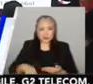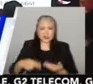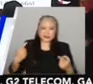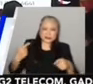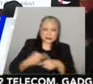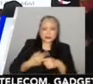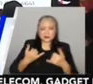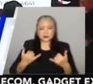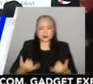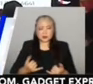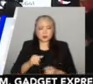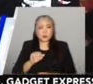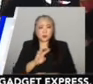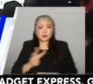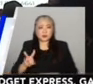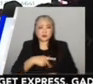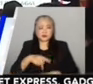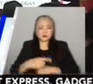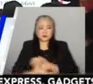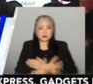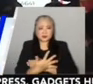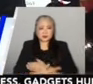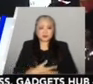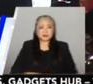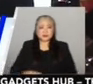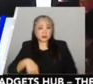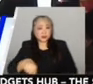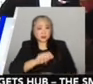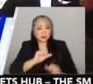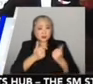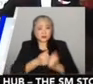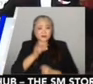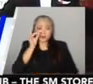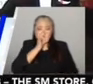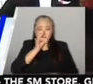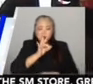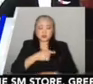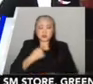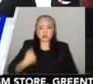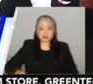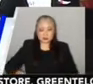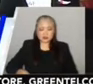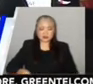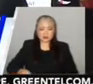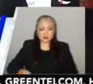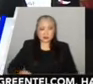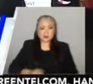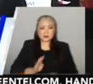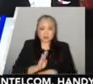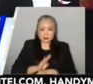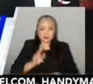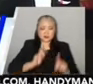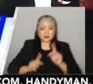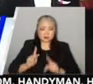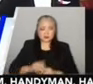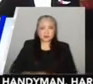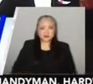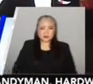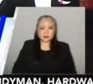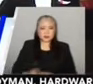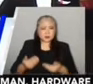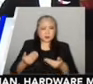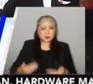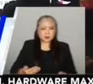Sea. Ang Association of Philippine-Chinese Understanding ay isa sa mga paraan, tulay at daan para sa